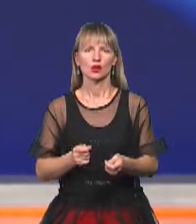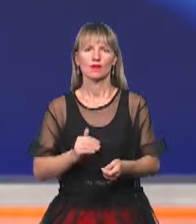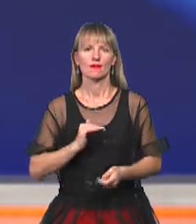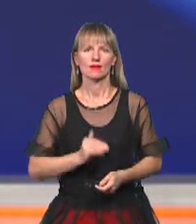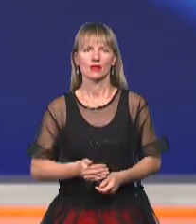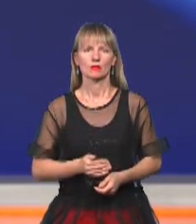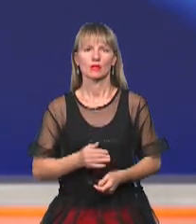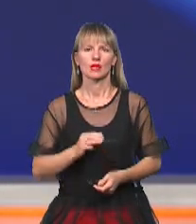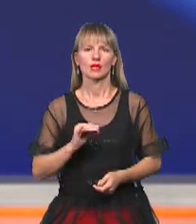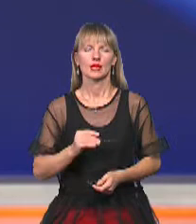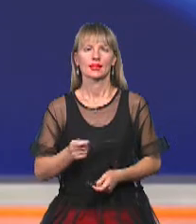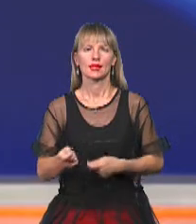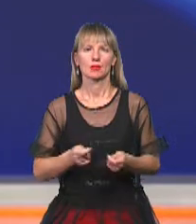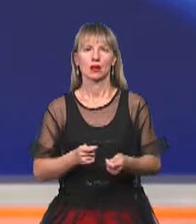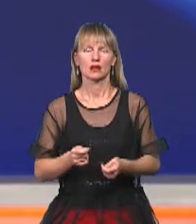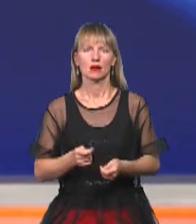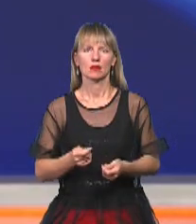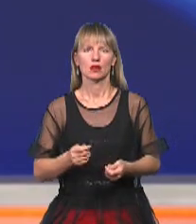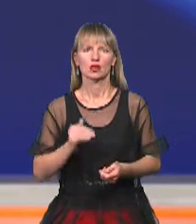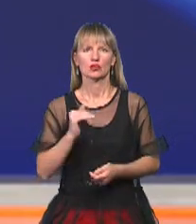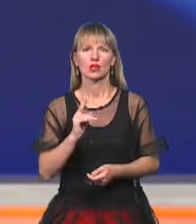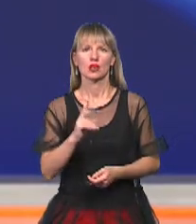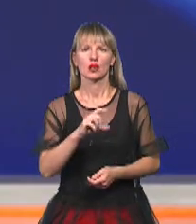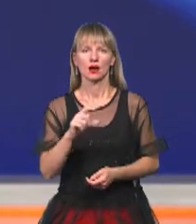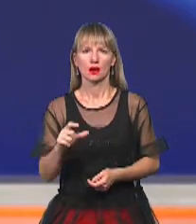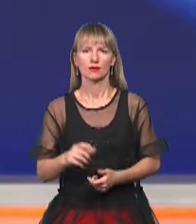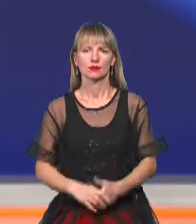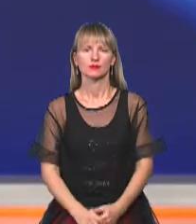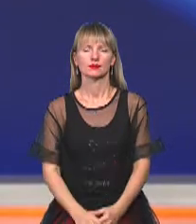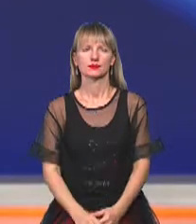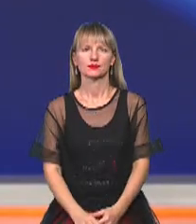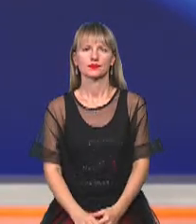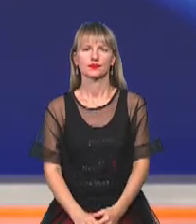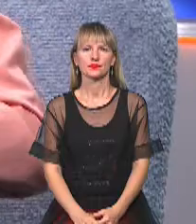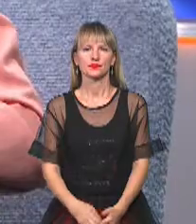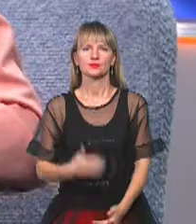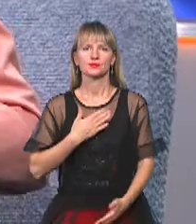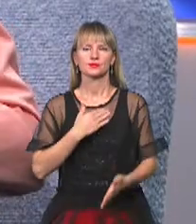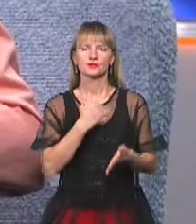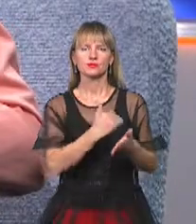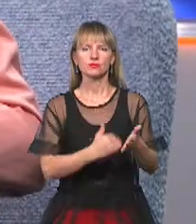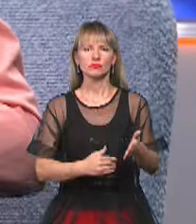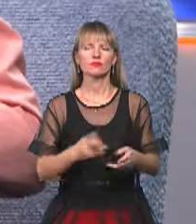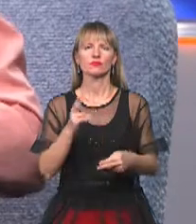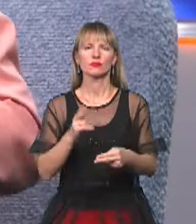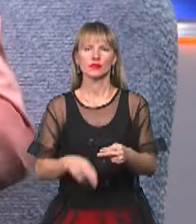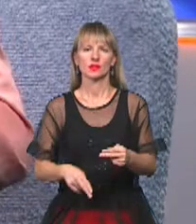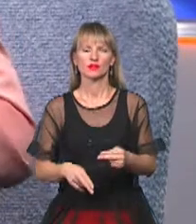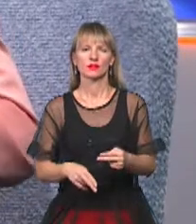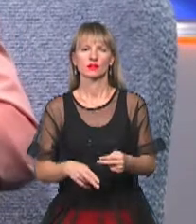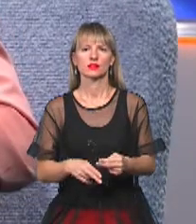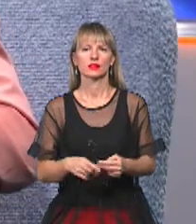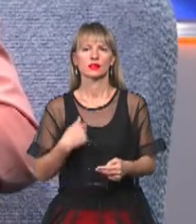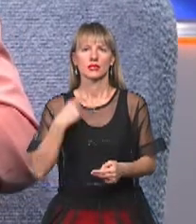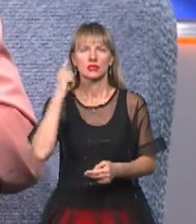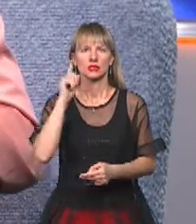цієї інфраструктури, і департамент жилищно-комунального господарства. Наша програма вже завершується наприкінці програми. Я знаю, що